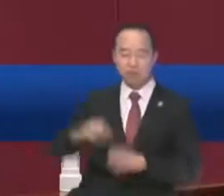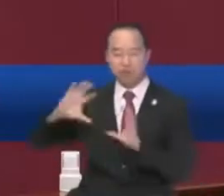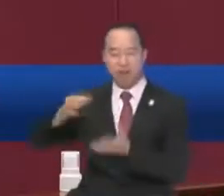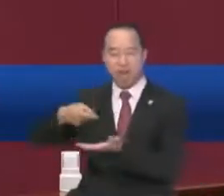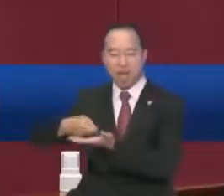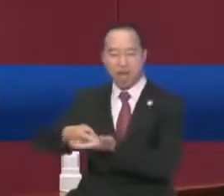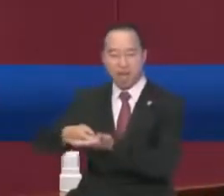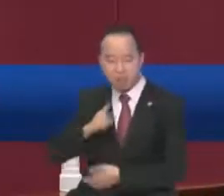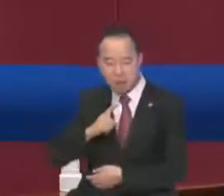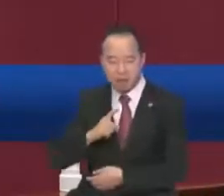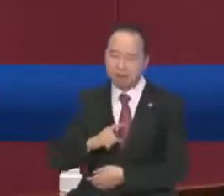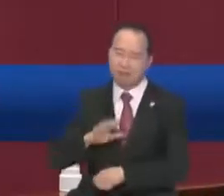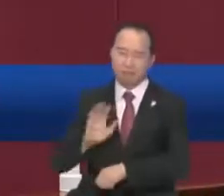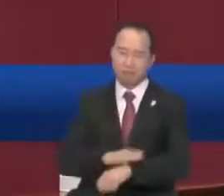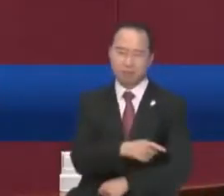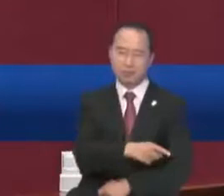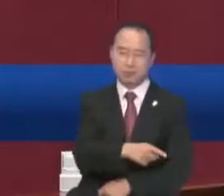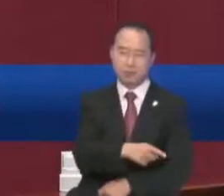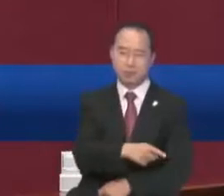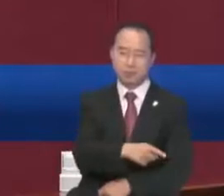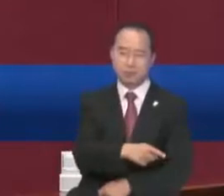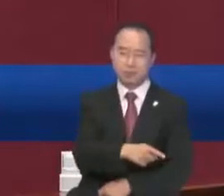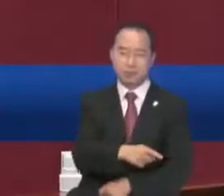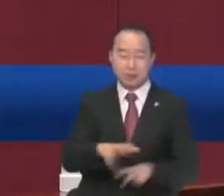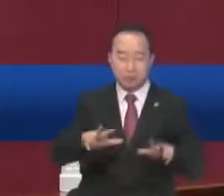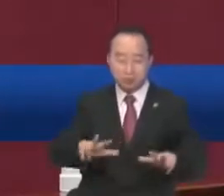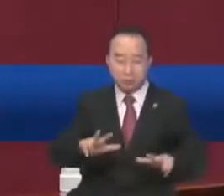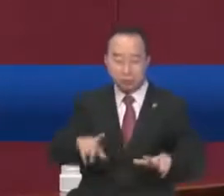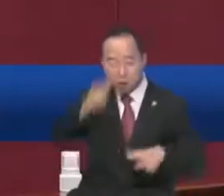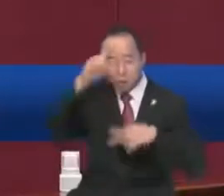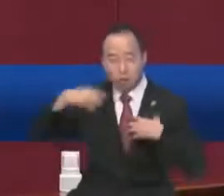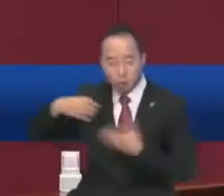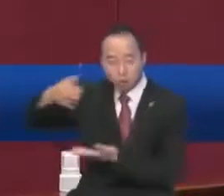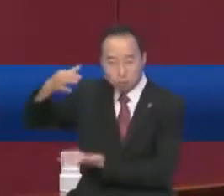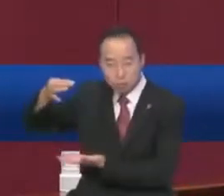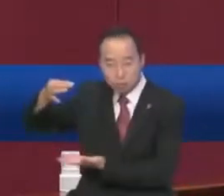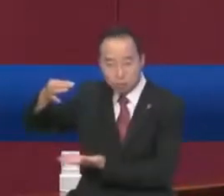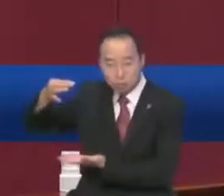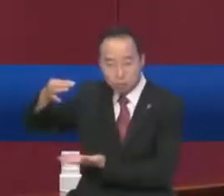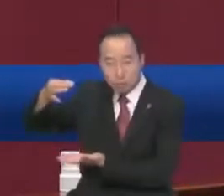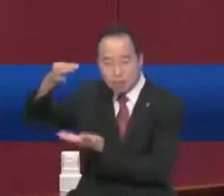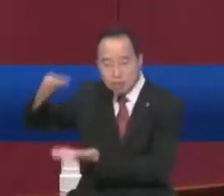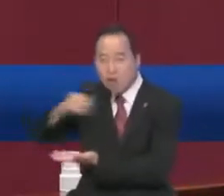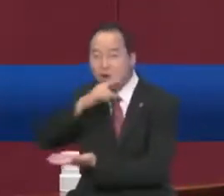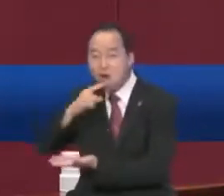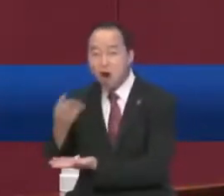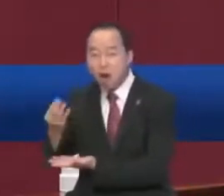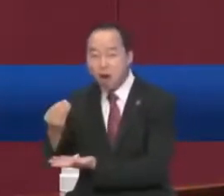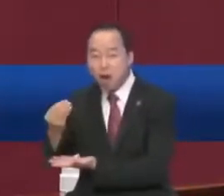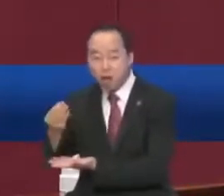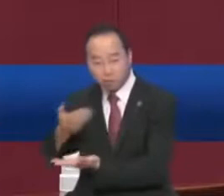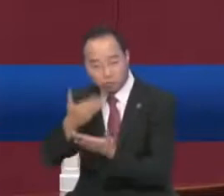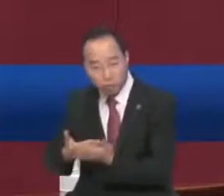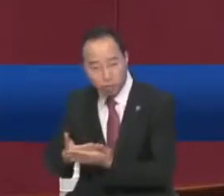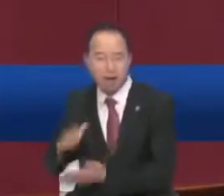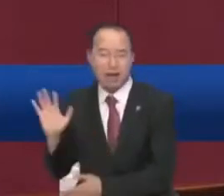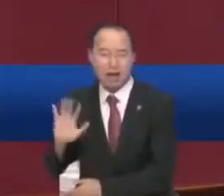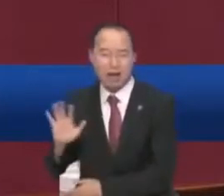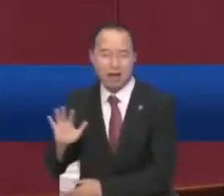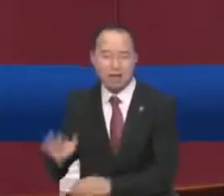있습니다. 지금은 정부 재정 적자가 얼마냐 하는 것이 문제가 아닙니다.